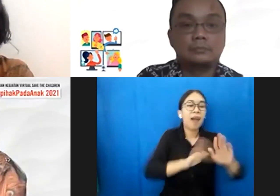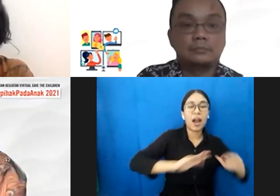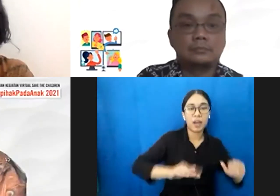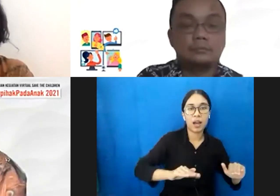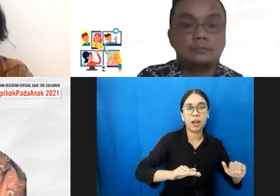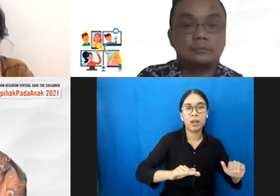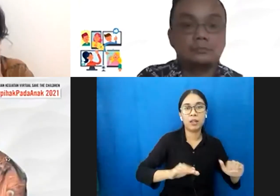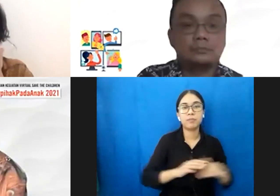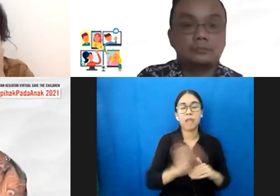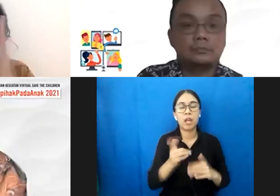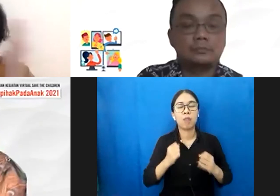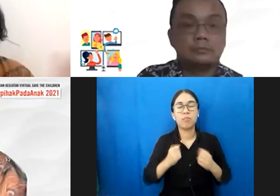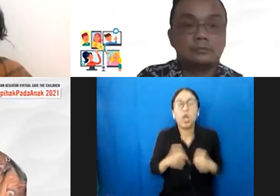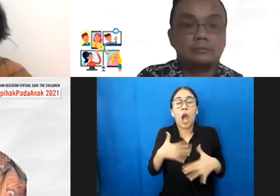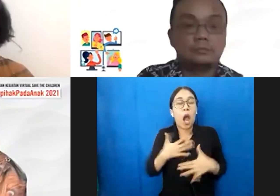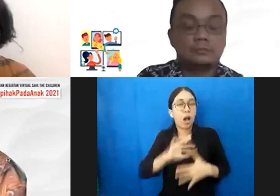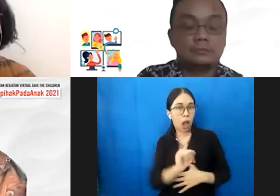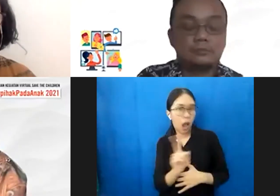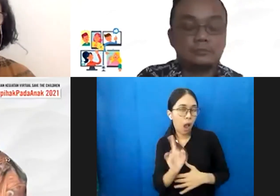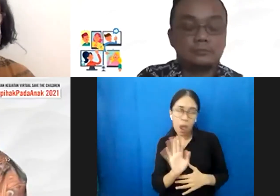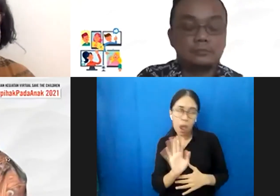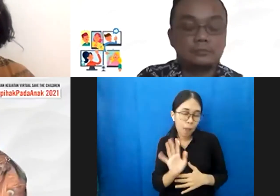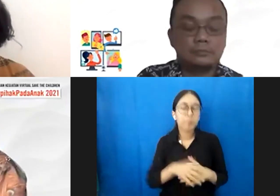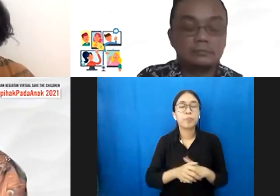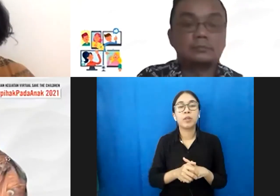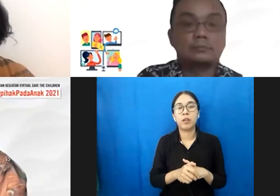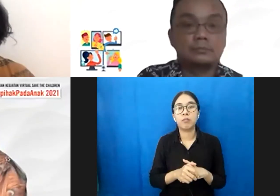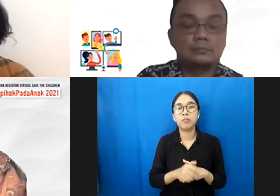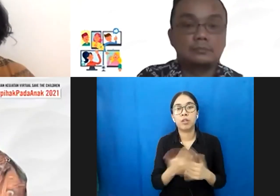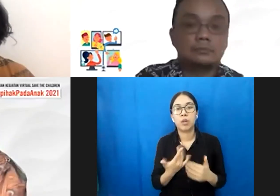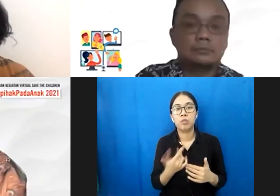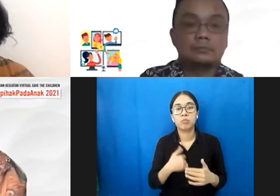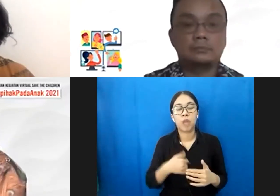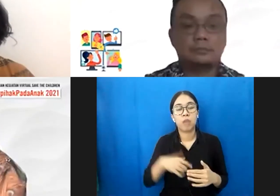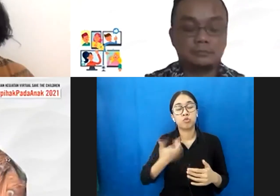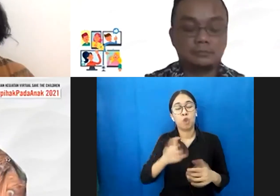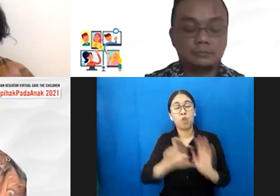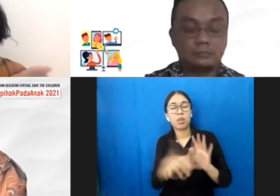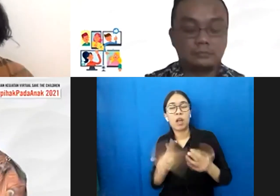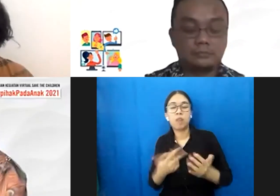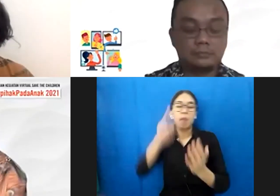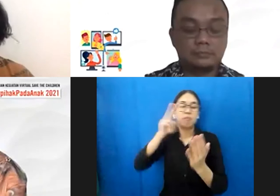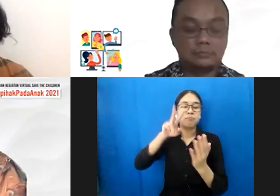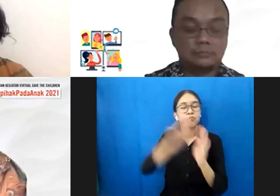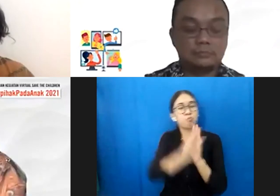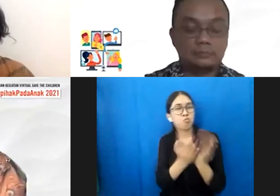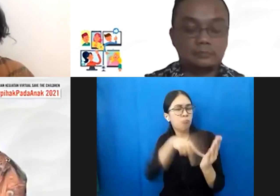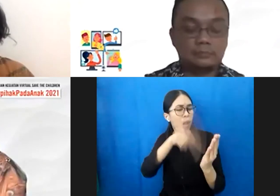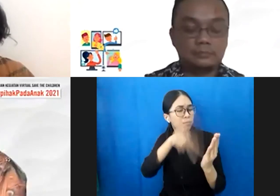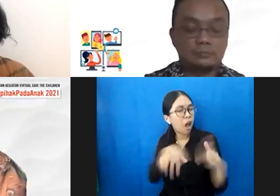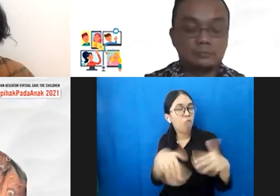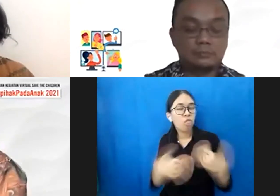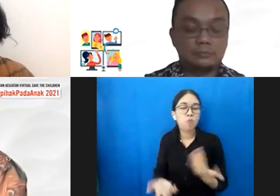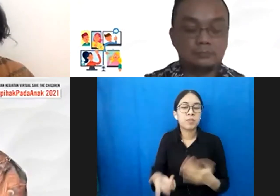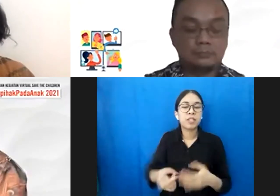lagi tegang, mungkin kita ketika baca buku atau mau kemudian kita berkebun atau melihat hal yang lain itu